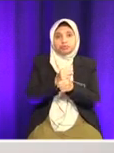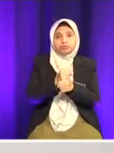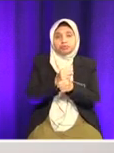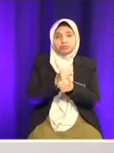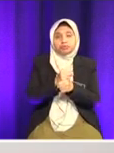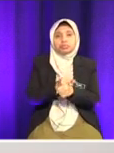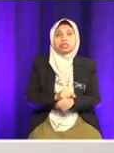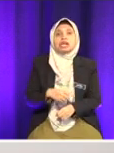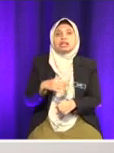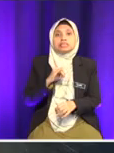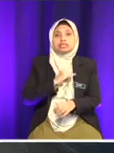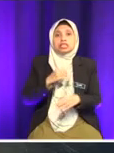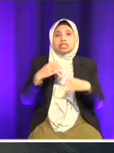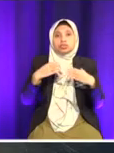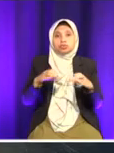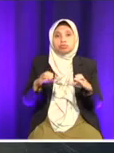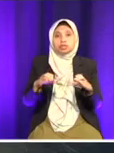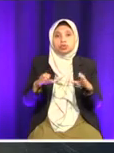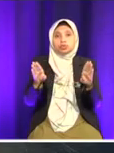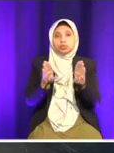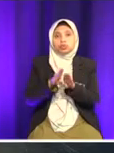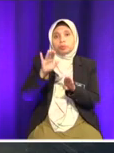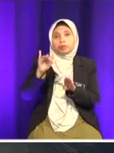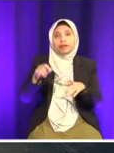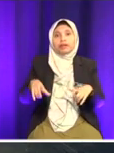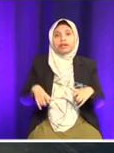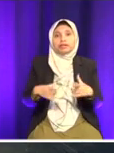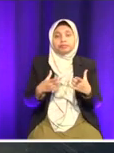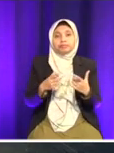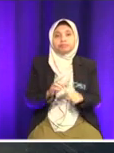saya coba tutup yang lain baiklah